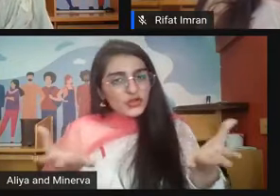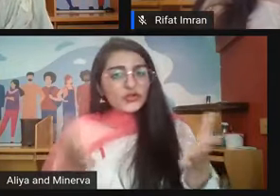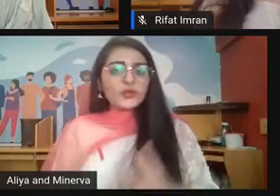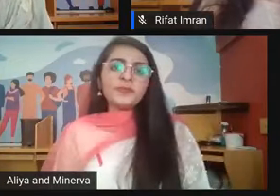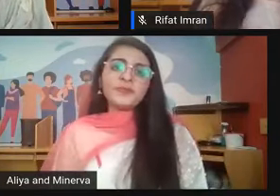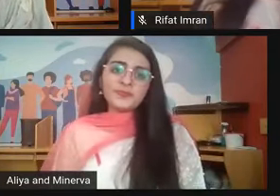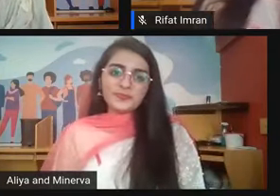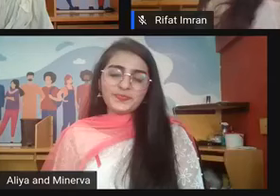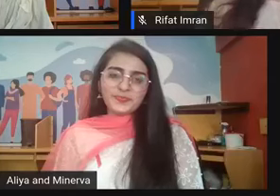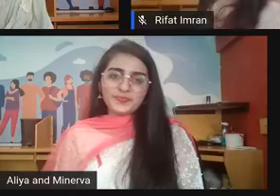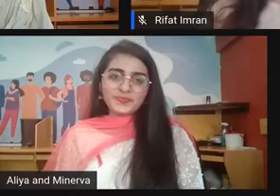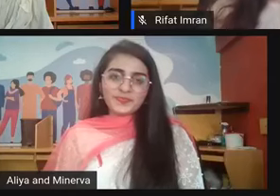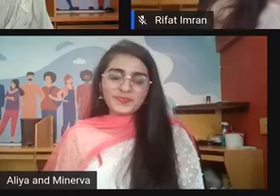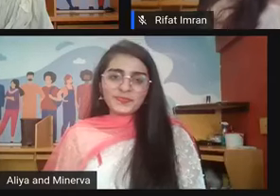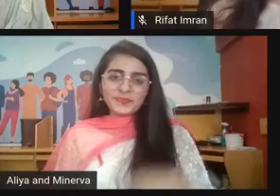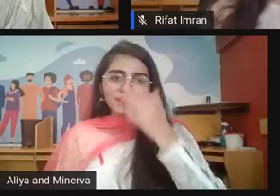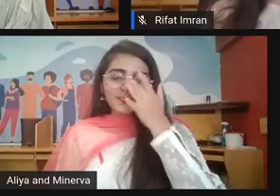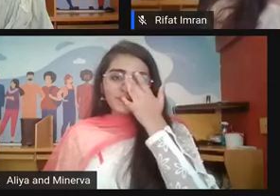इट.